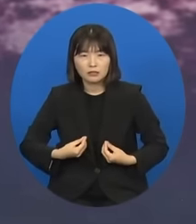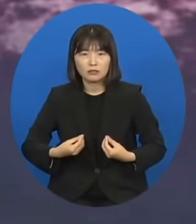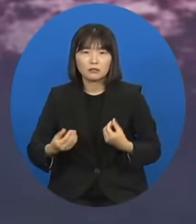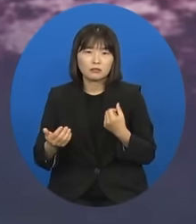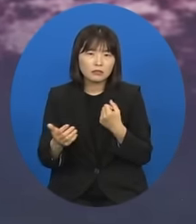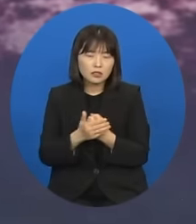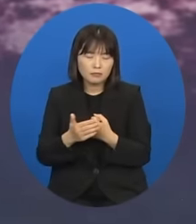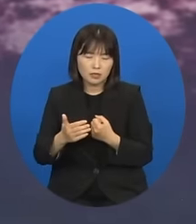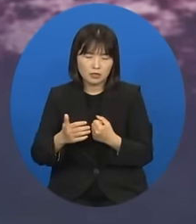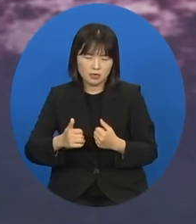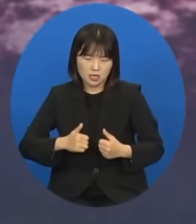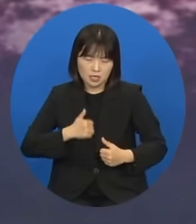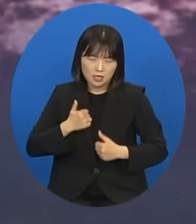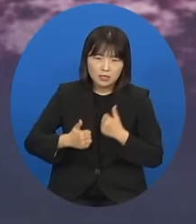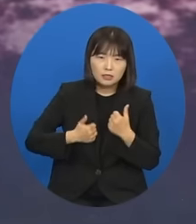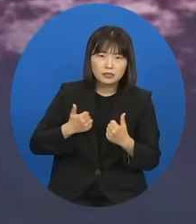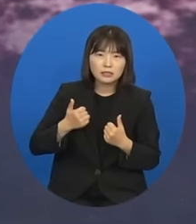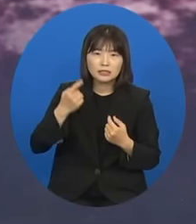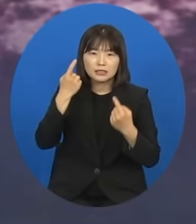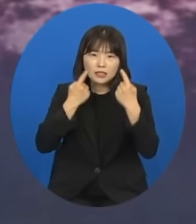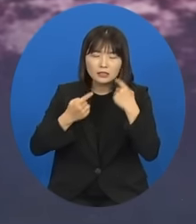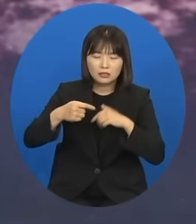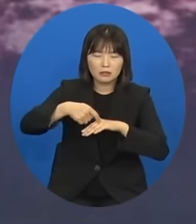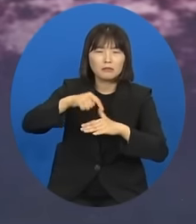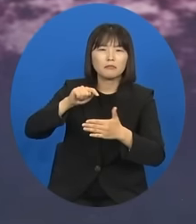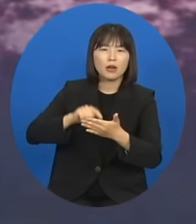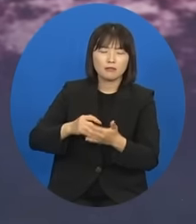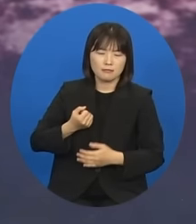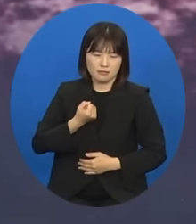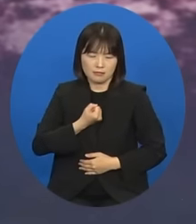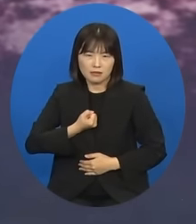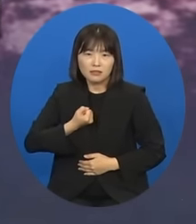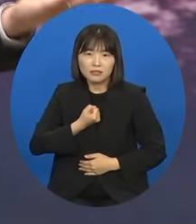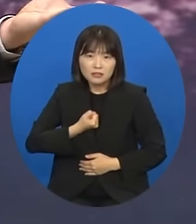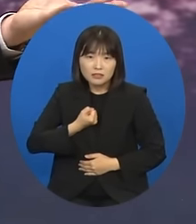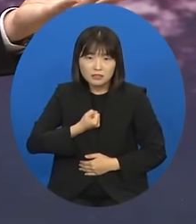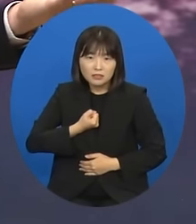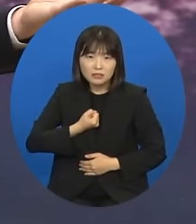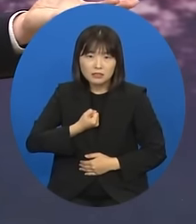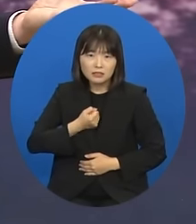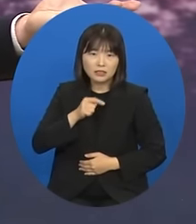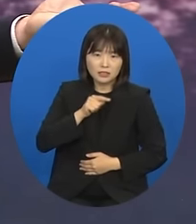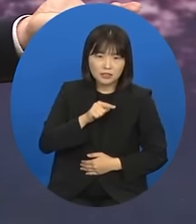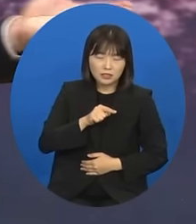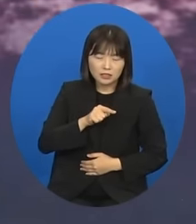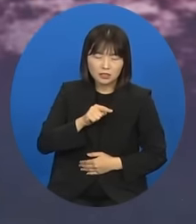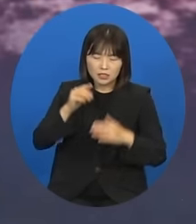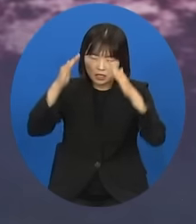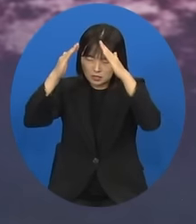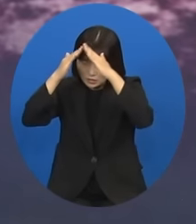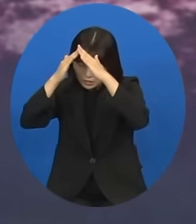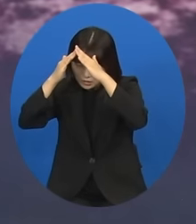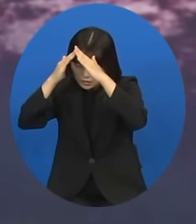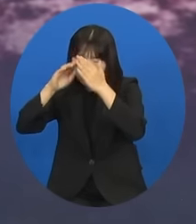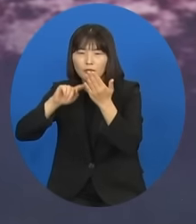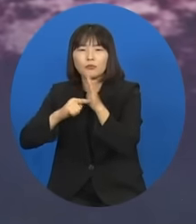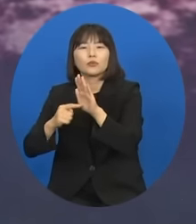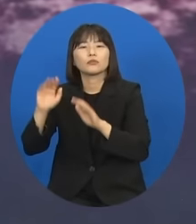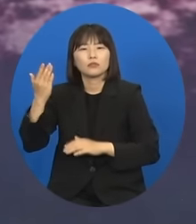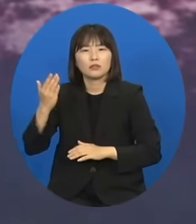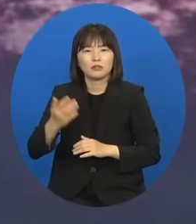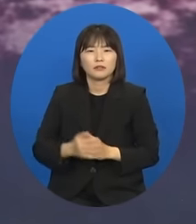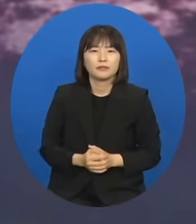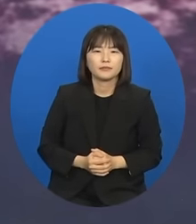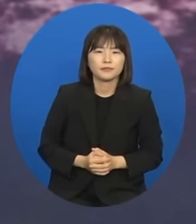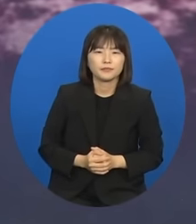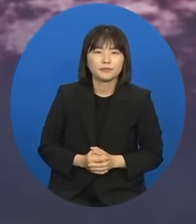받은 분노와 상처의 그 마음에 응어리진 것이 둔 타나 된다는 거죠 물론이 지금